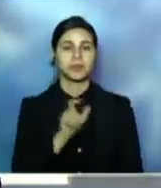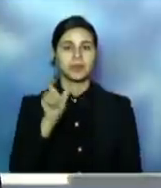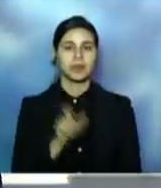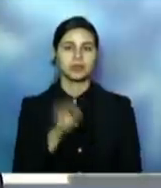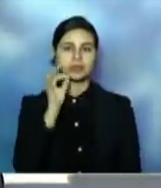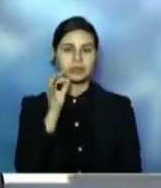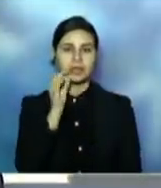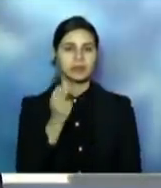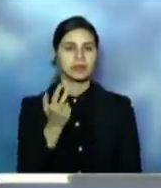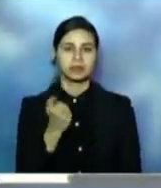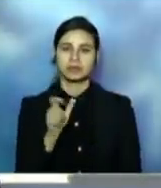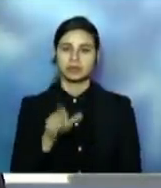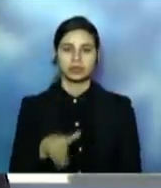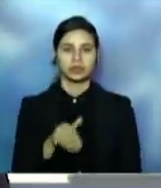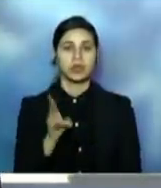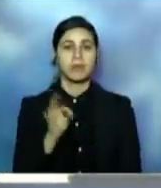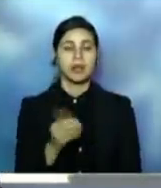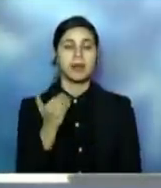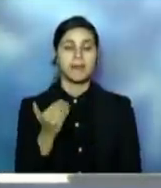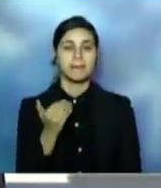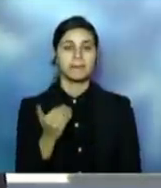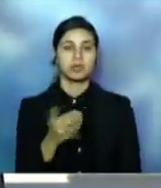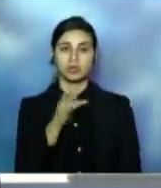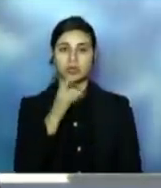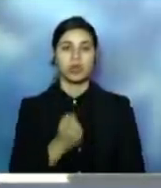დიაბეტი ნამდვილად არ აქვს, მაგრამ მის ადგილზე